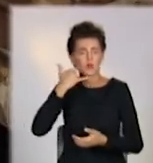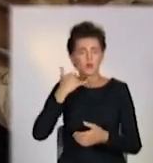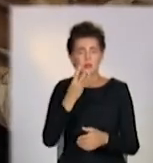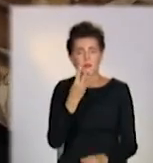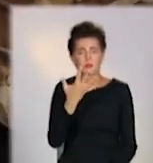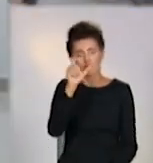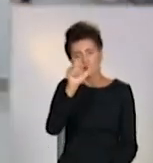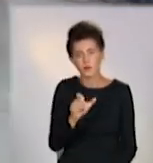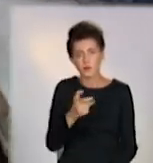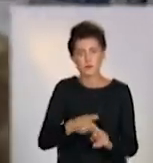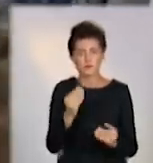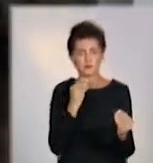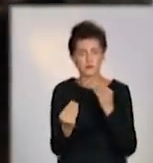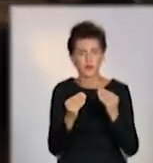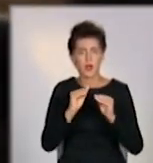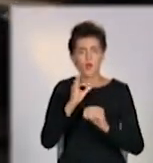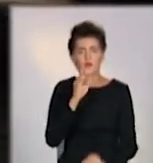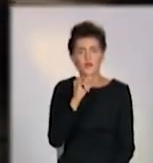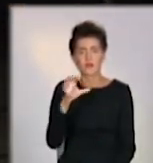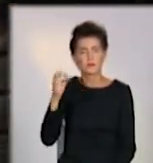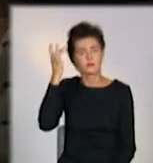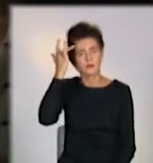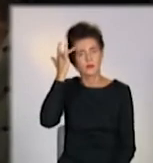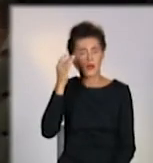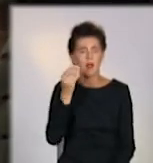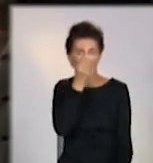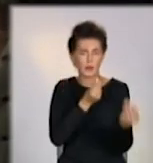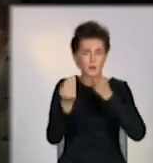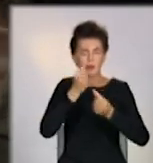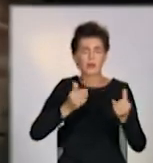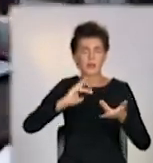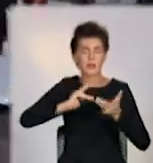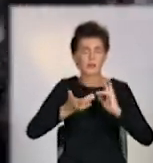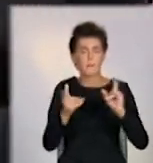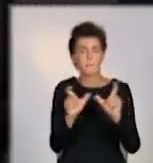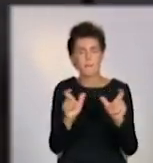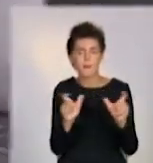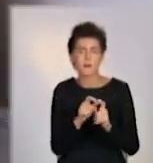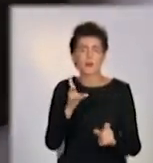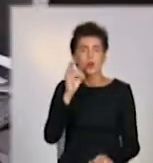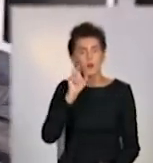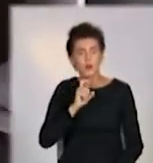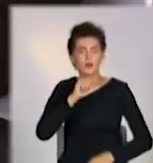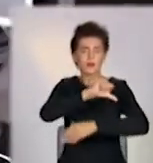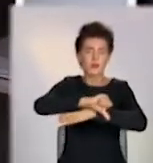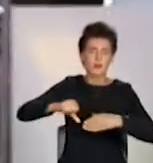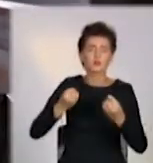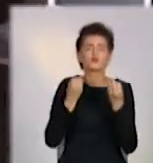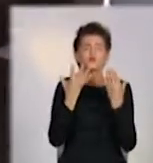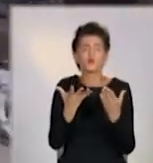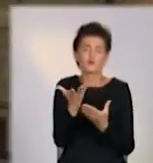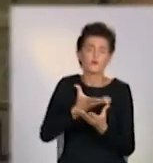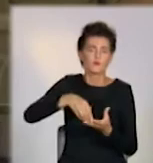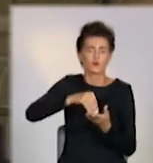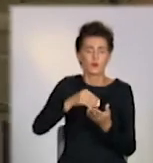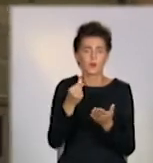операторів. Вони замаскували офіс під інтернет-магазин. Телефонували не тільки українцям, але й за кордон. Скільки загалом грошей